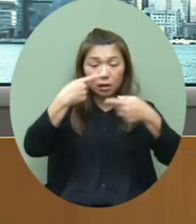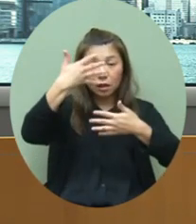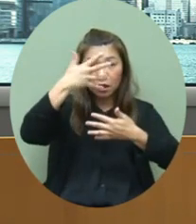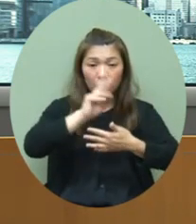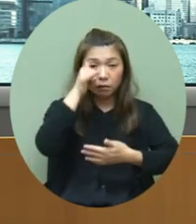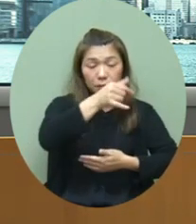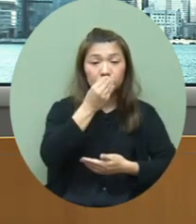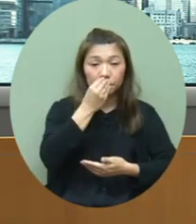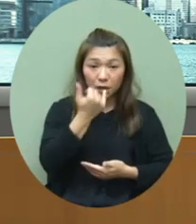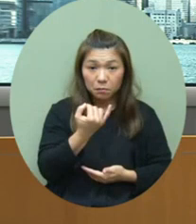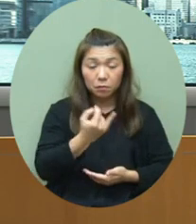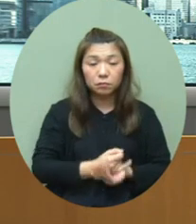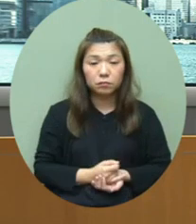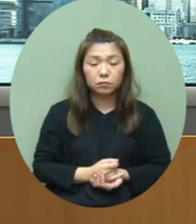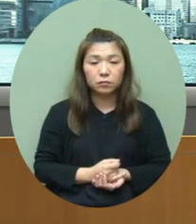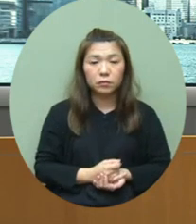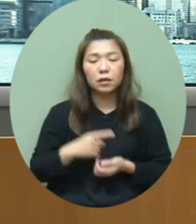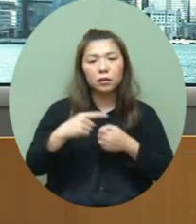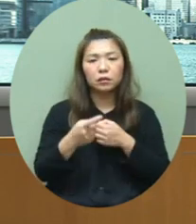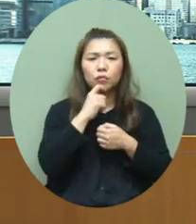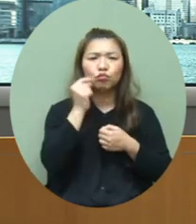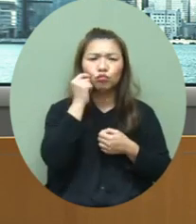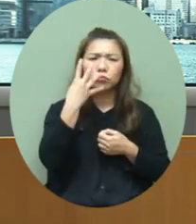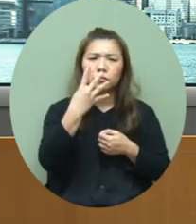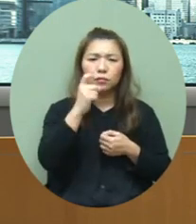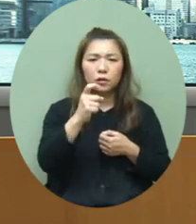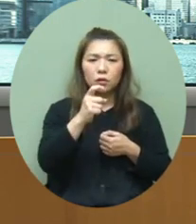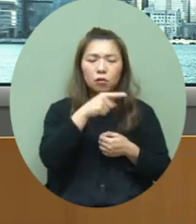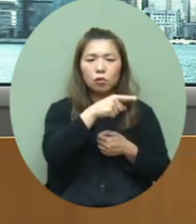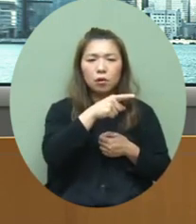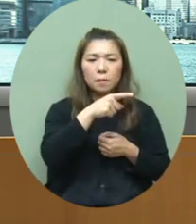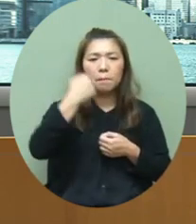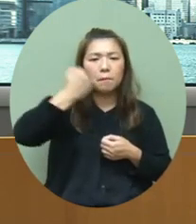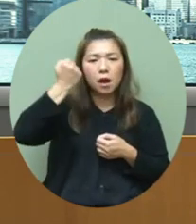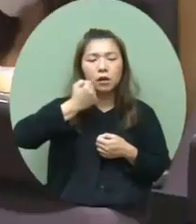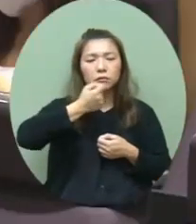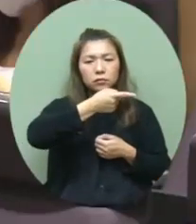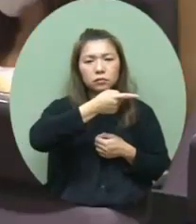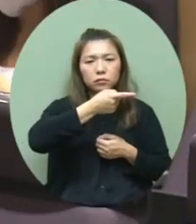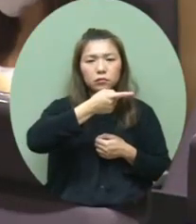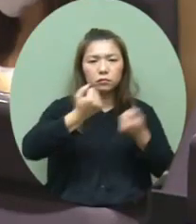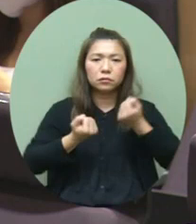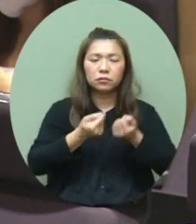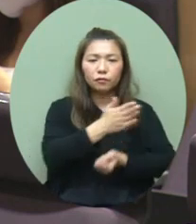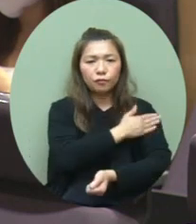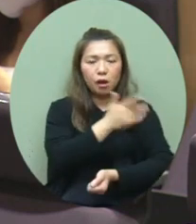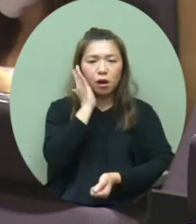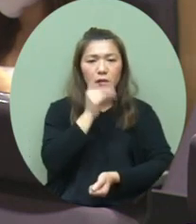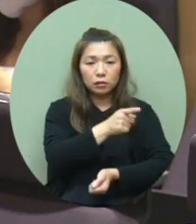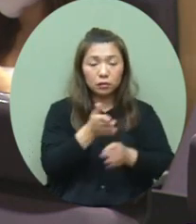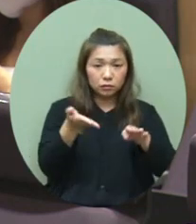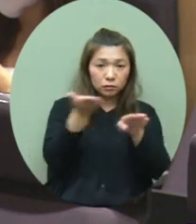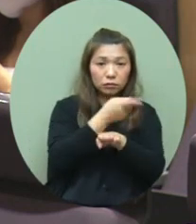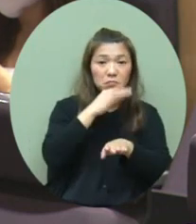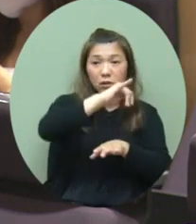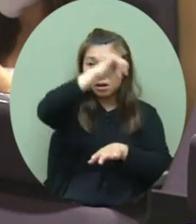食嘢啦。咁另外就講到啱啱有49歲嘅貫衝巴士司機啦。咁其實佢有冇即係確診之前